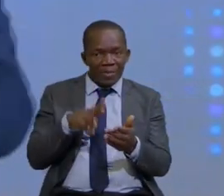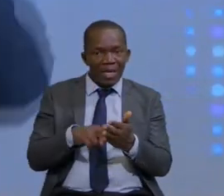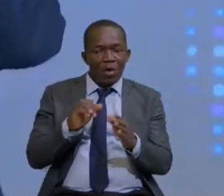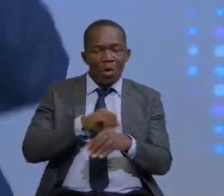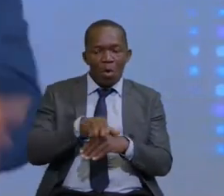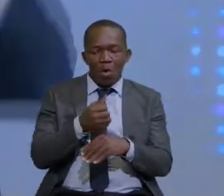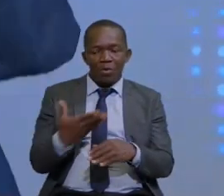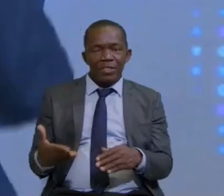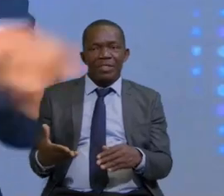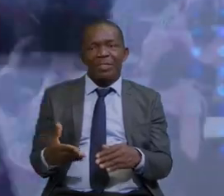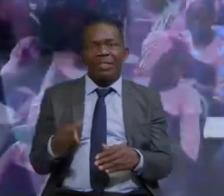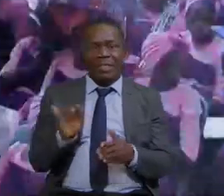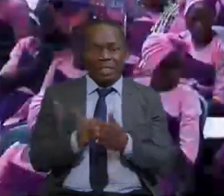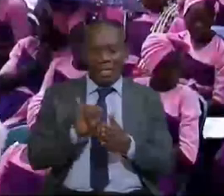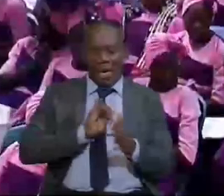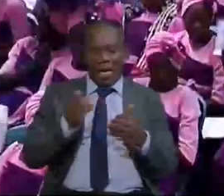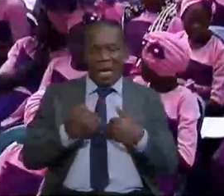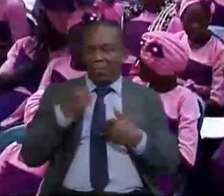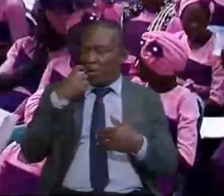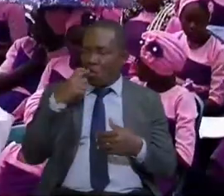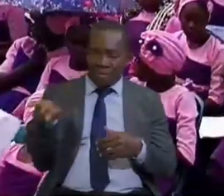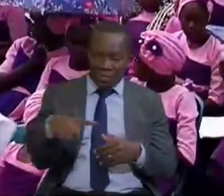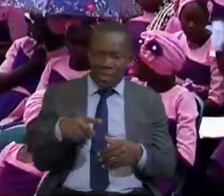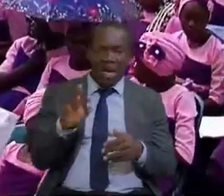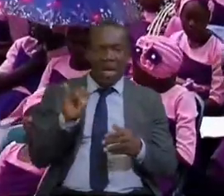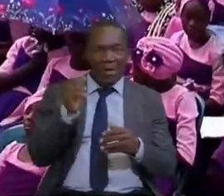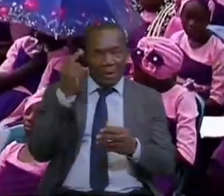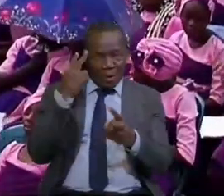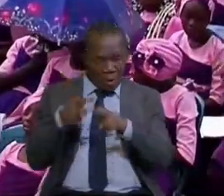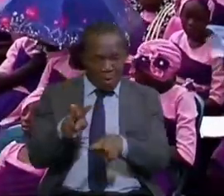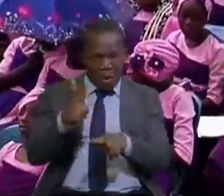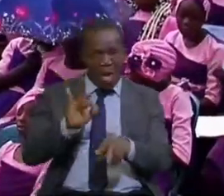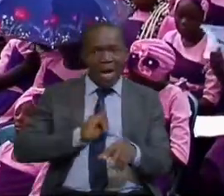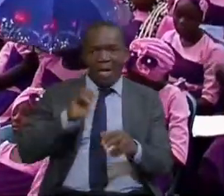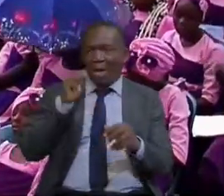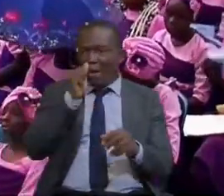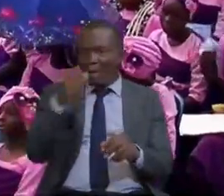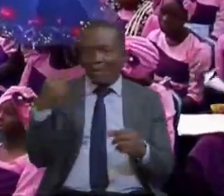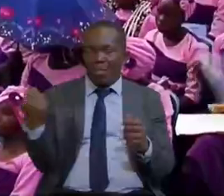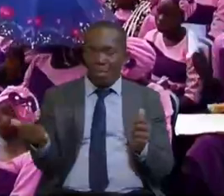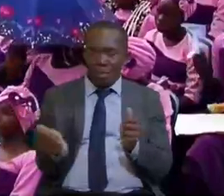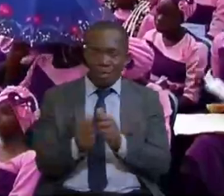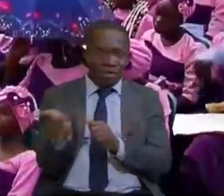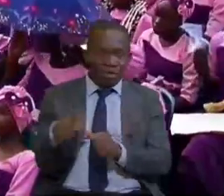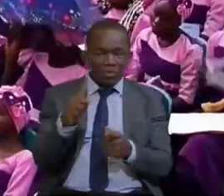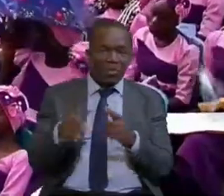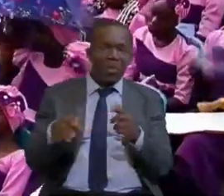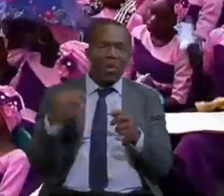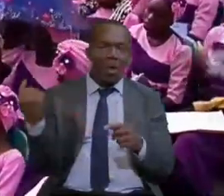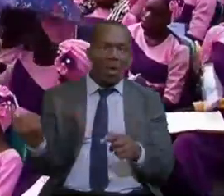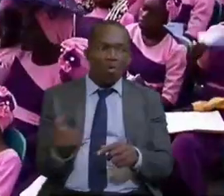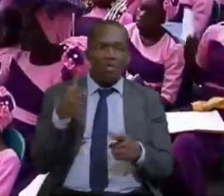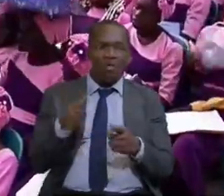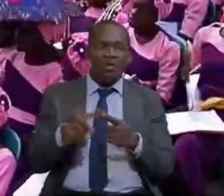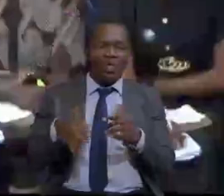suis avec vous tous les jours jusqu'à la fin du monde.